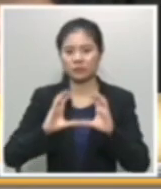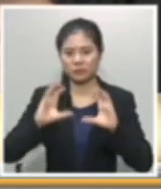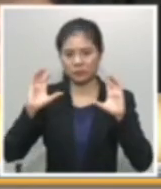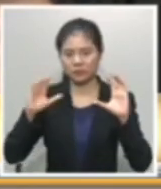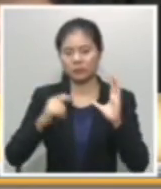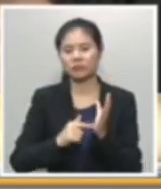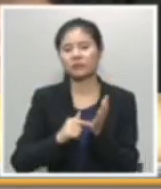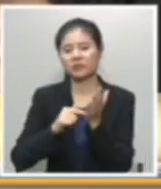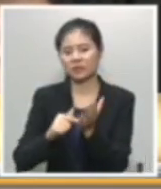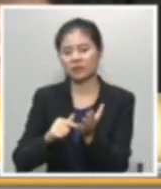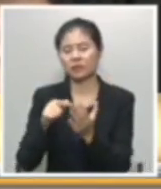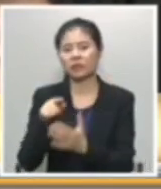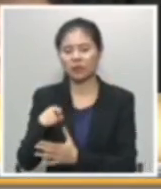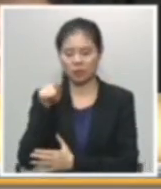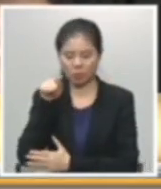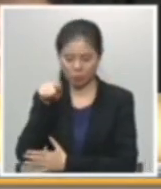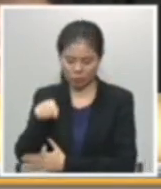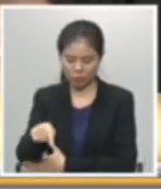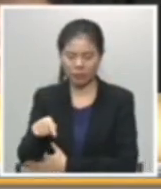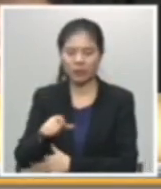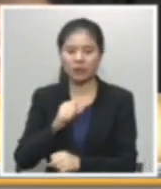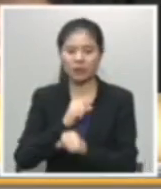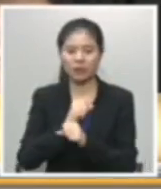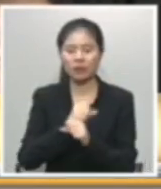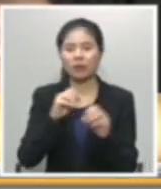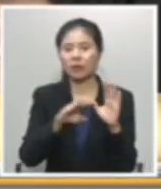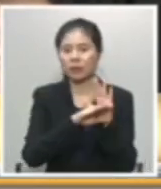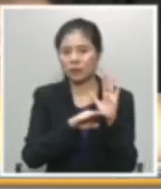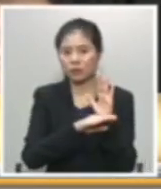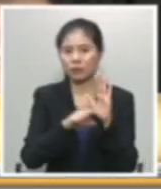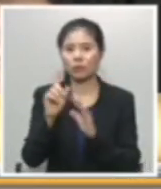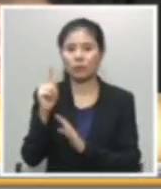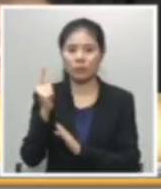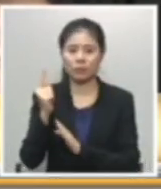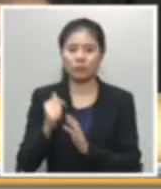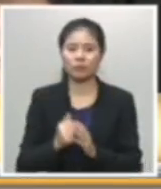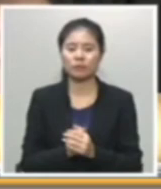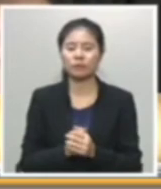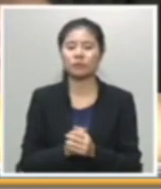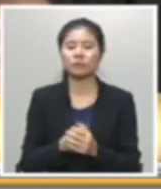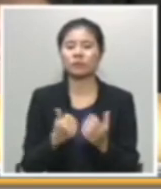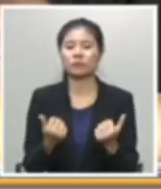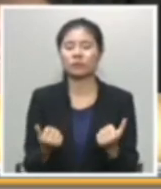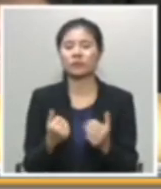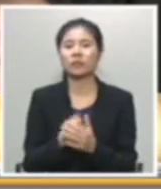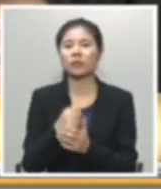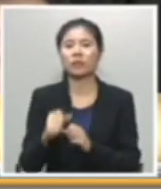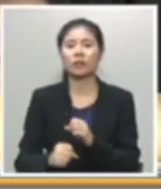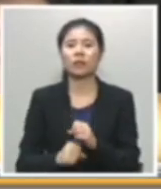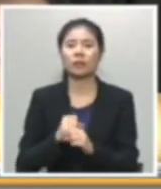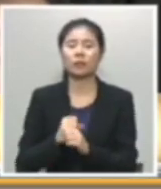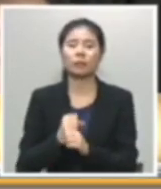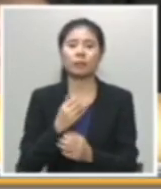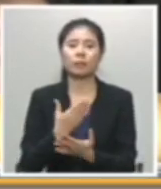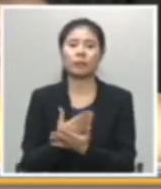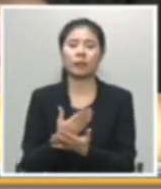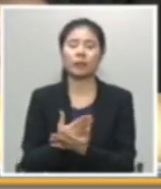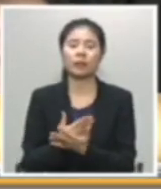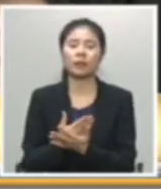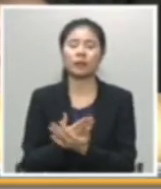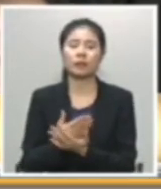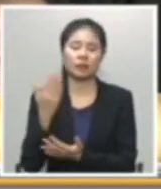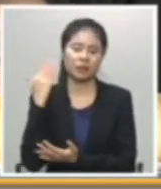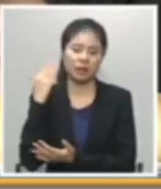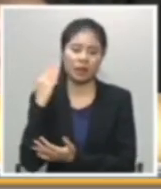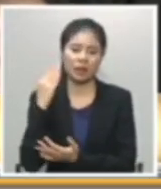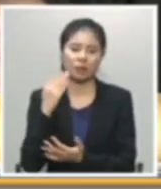าส่งให้เขากลับไปดำเนินการให้มันถูกต้องแล้วใหม่มันก็ใช้งบประมาณของปีเดิมได้ไม่ได้เสียหายอะไรนะครับ